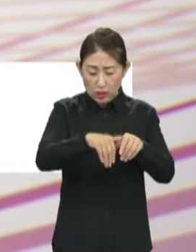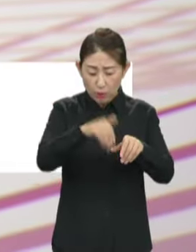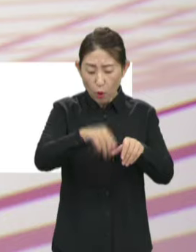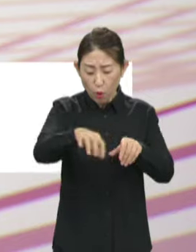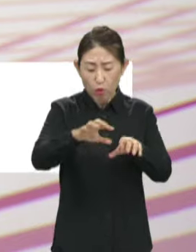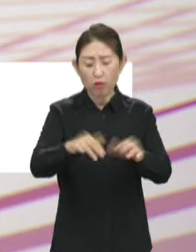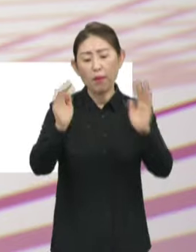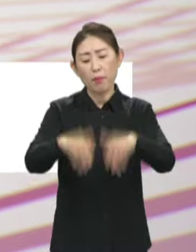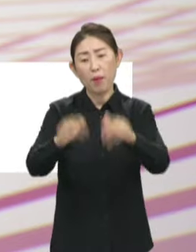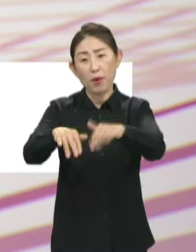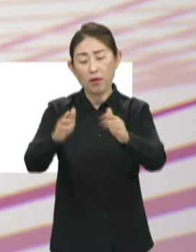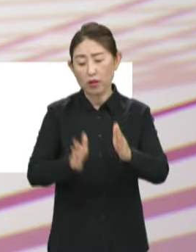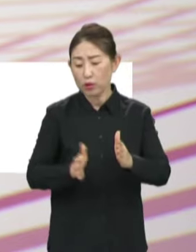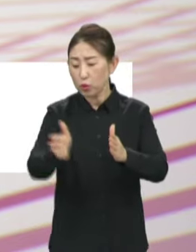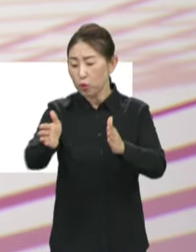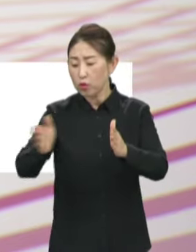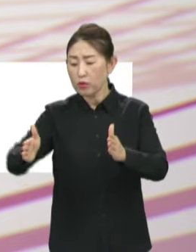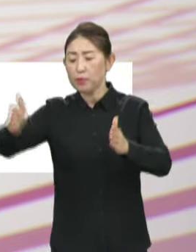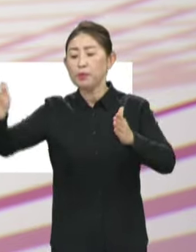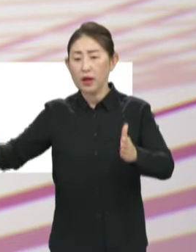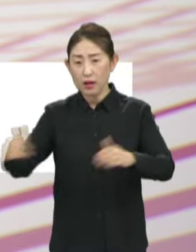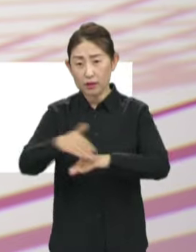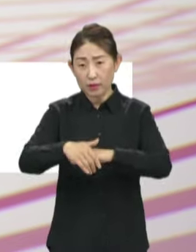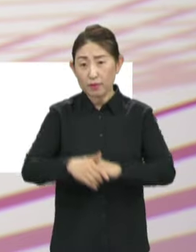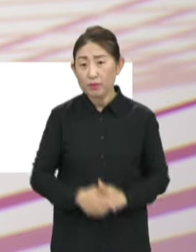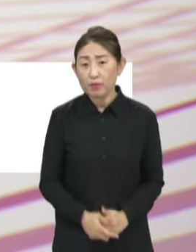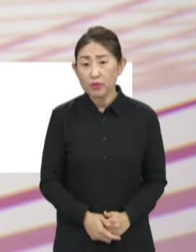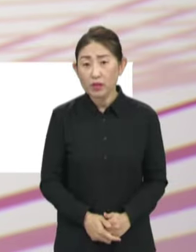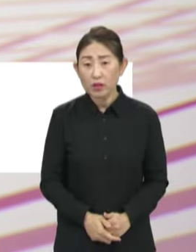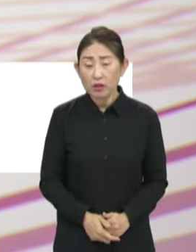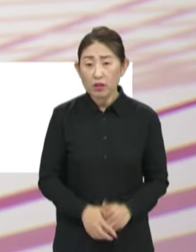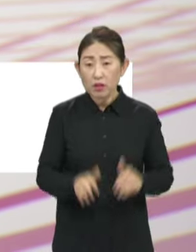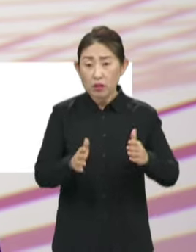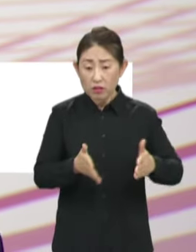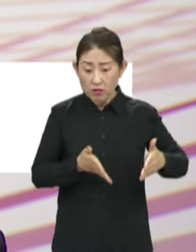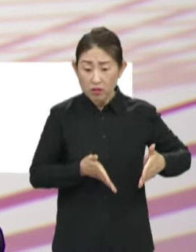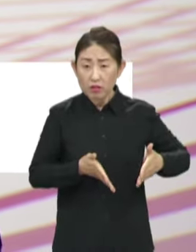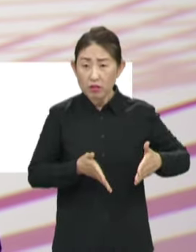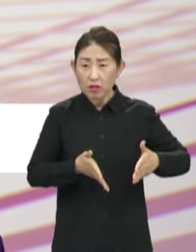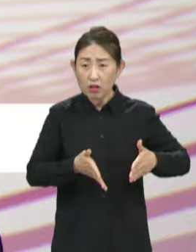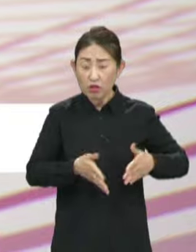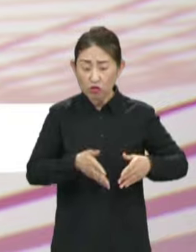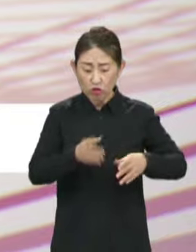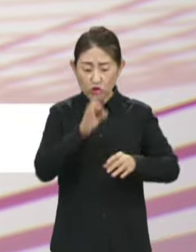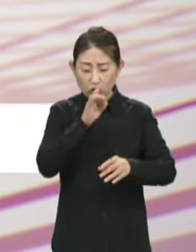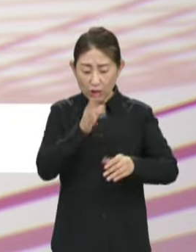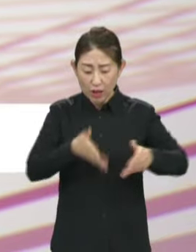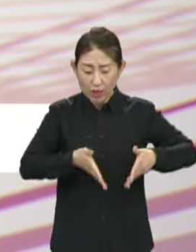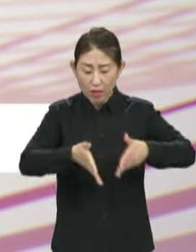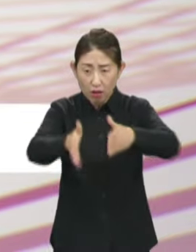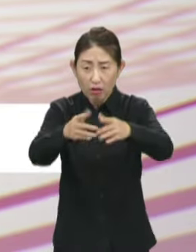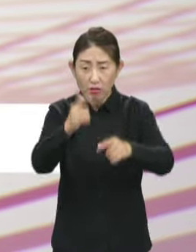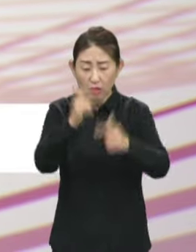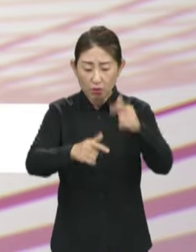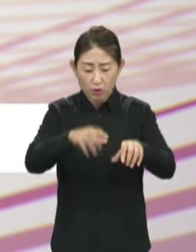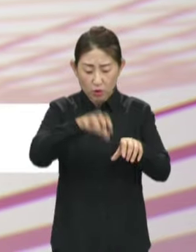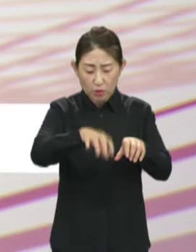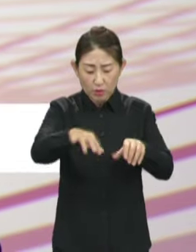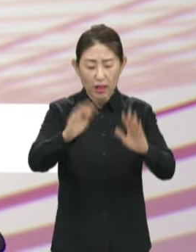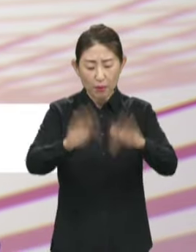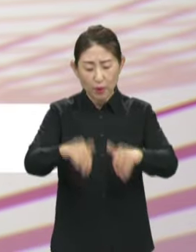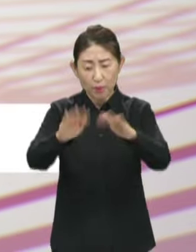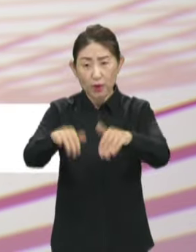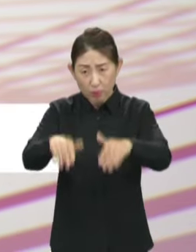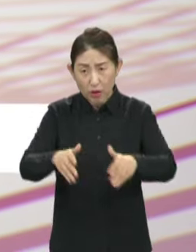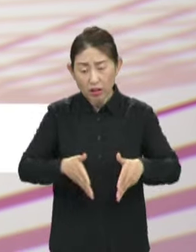복잡한데 그걸 그냥 놓을 경우 심각하다 그래서 완충 녹지 부분을 대폭 보강을 하고